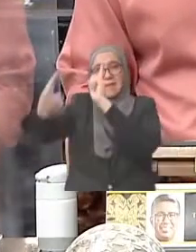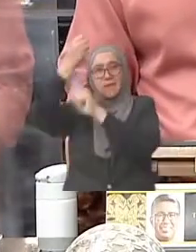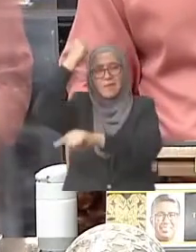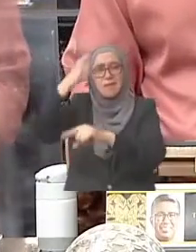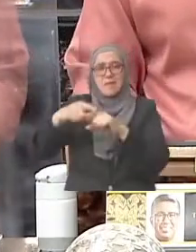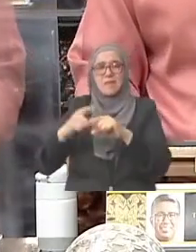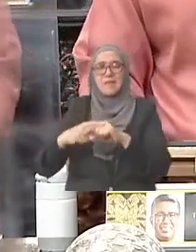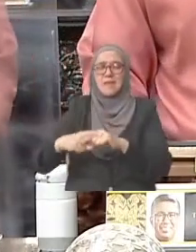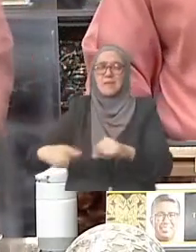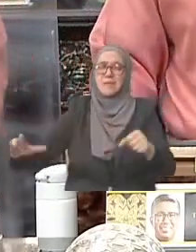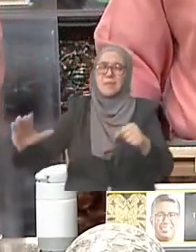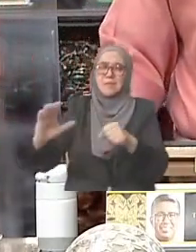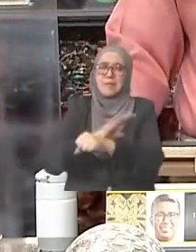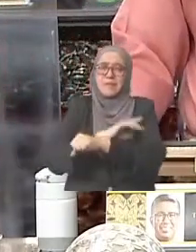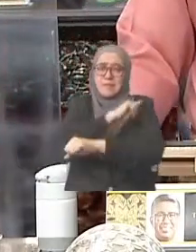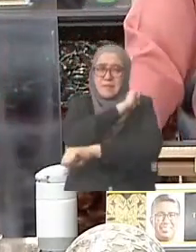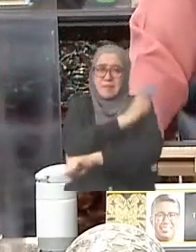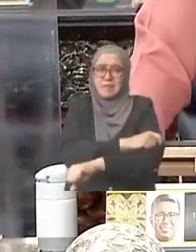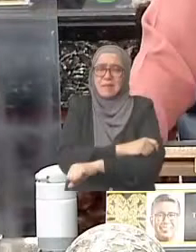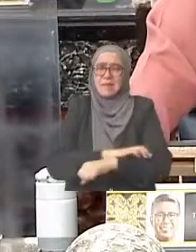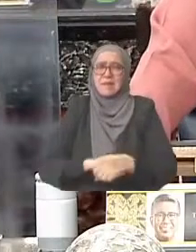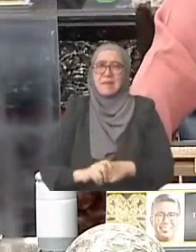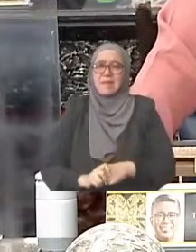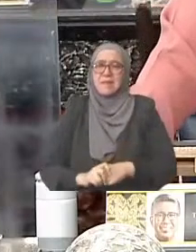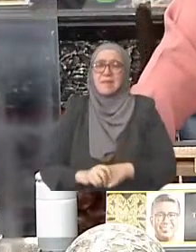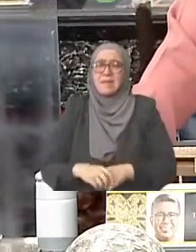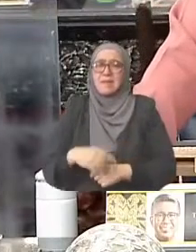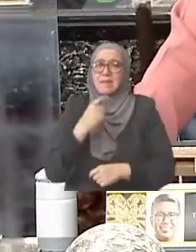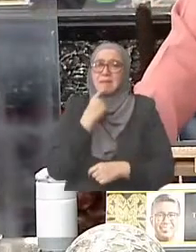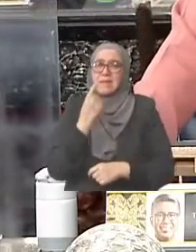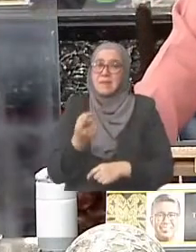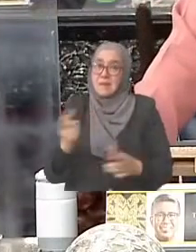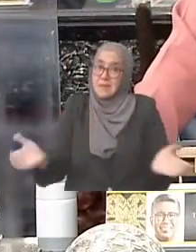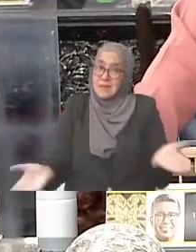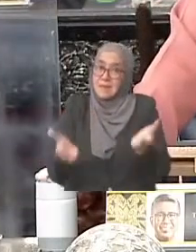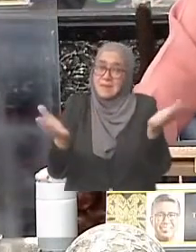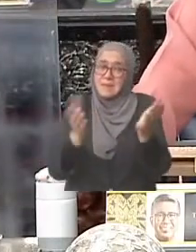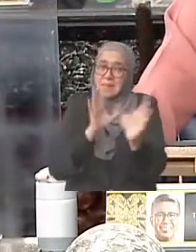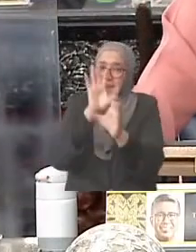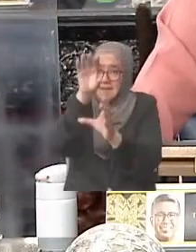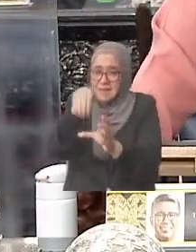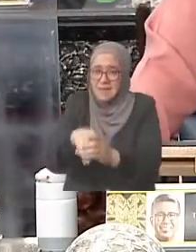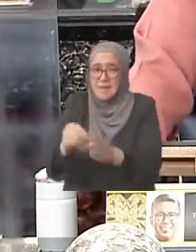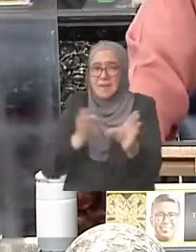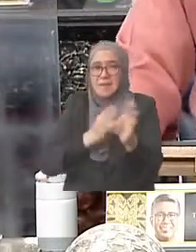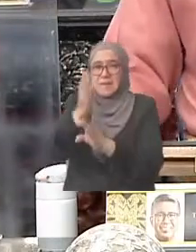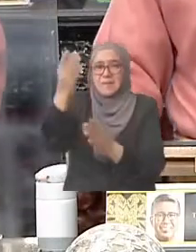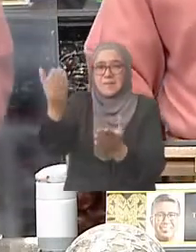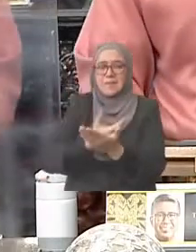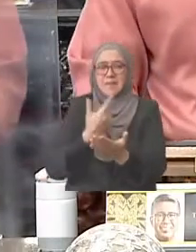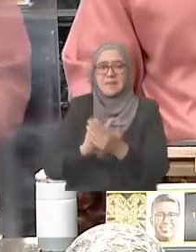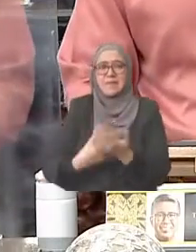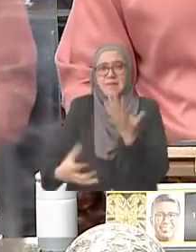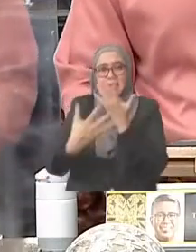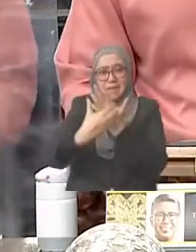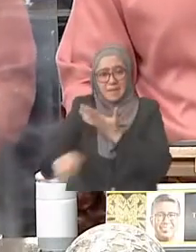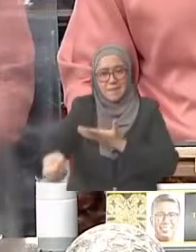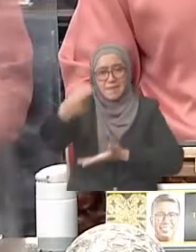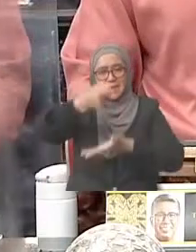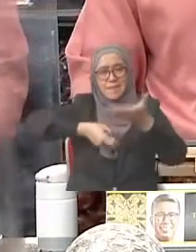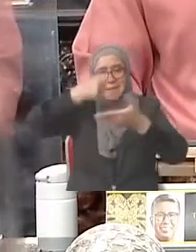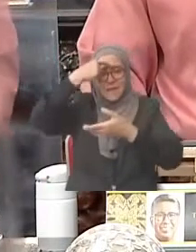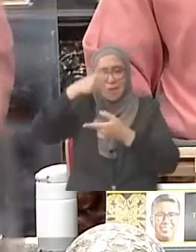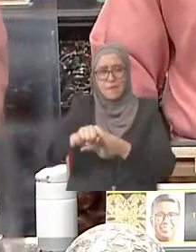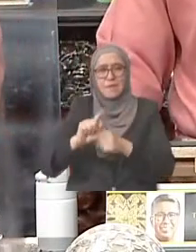menggalakkan keluarga Malaysia mengikuti program latihan setiap mencuri bidang baru pelepasan Cukai bagi perbelanjaan menghadiri kursus